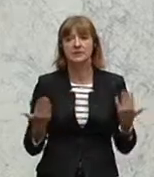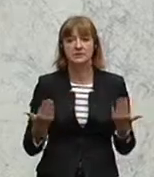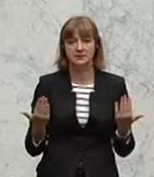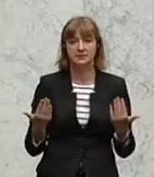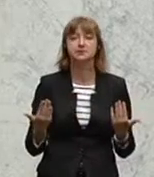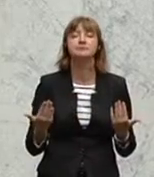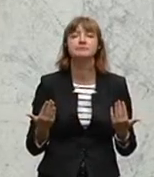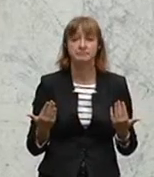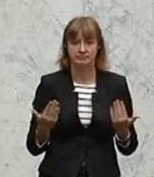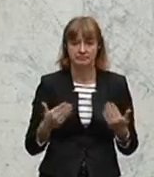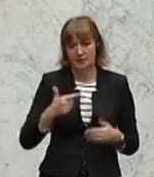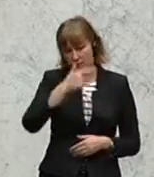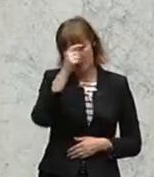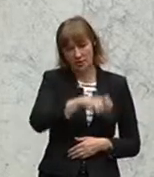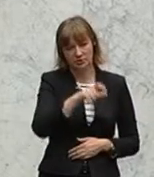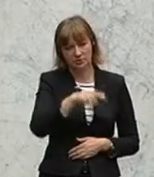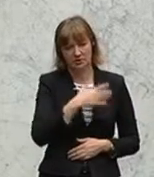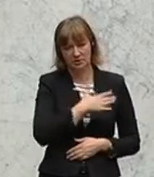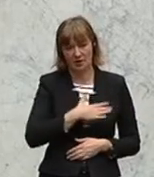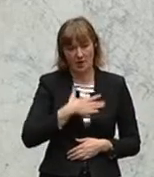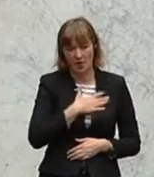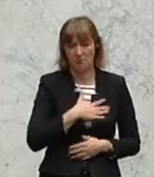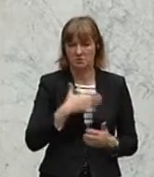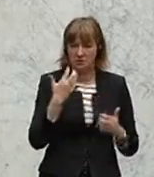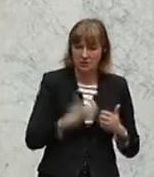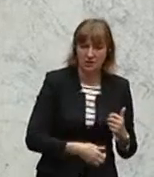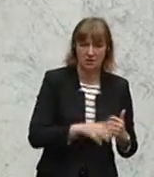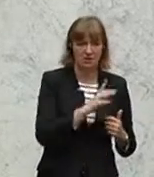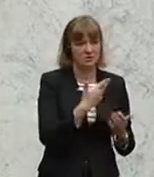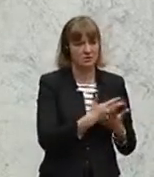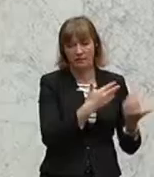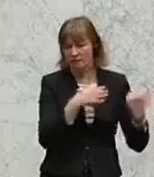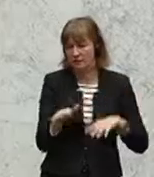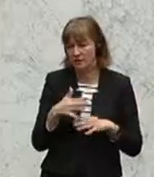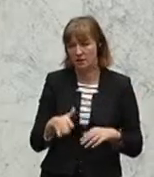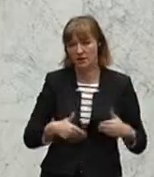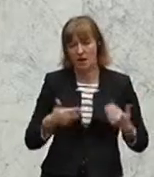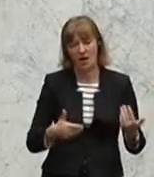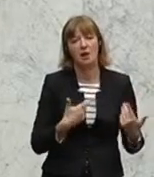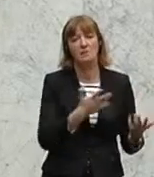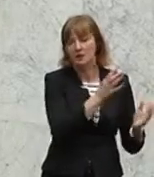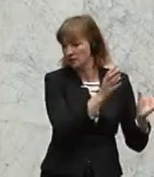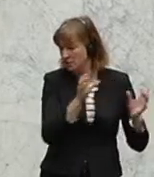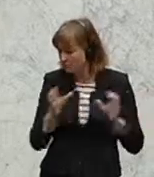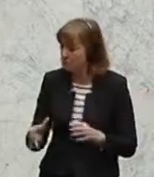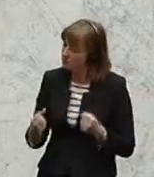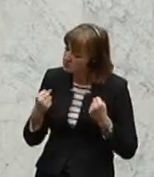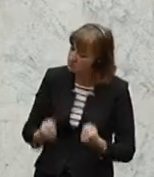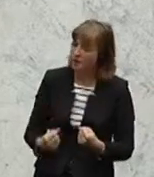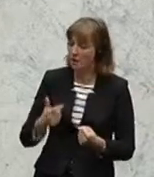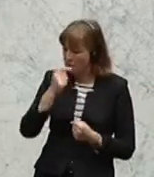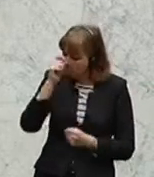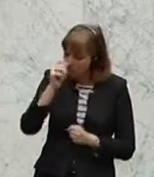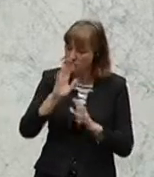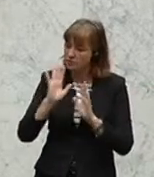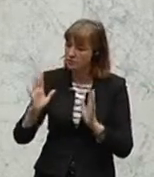von den grausamen Kriegen in ihrer Heimat vertrieben, aus ihrer Heimat vertrieben wurden, in sichere und menschenwürdige Unterkünfte